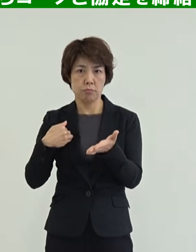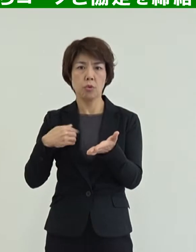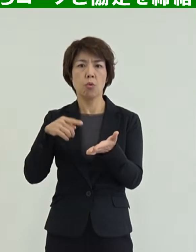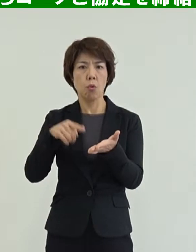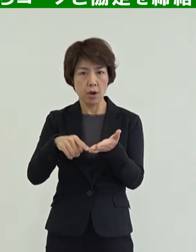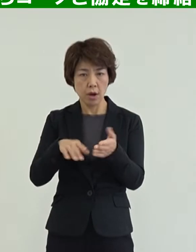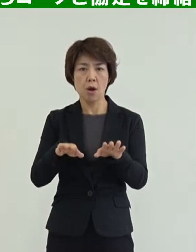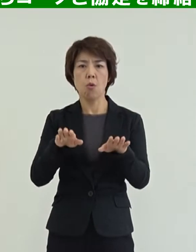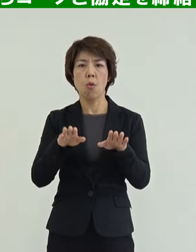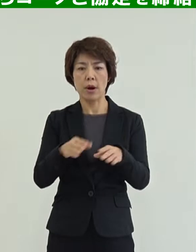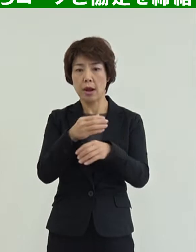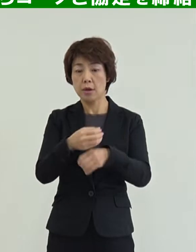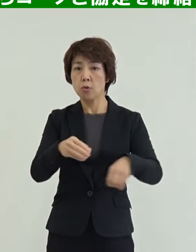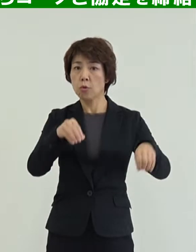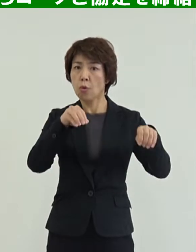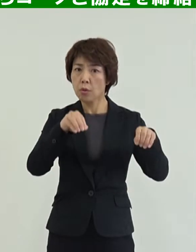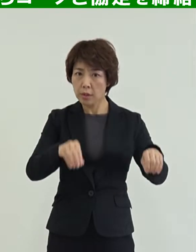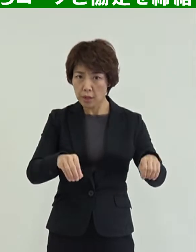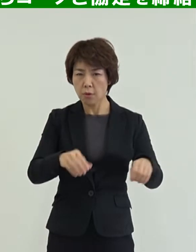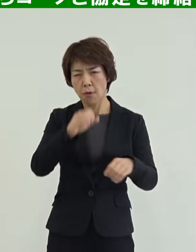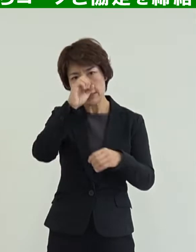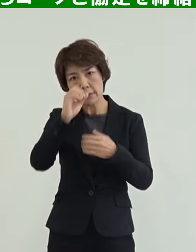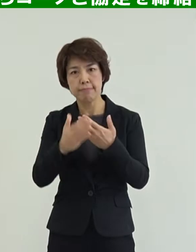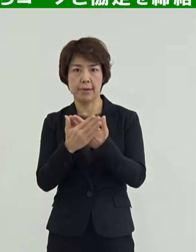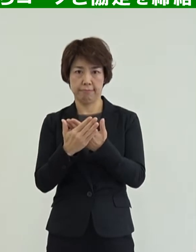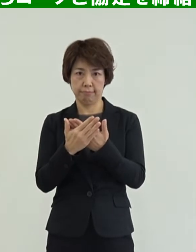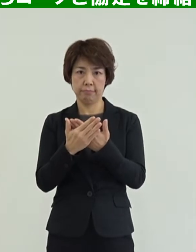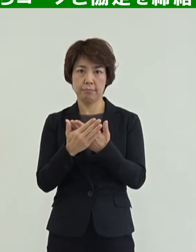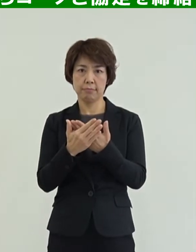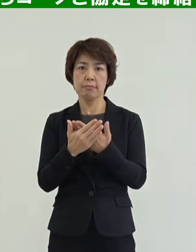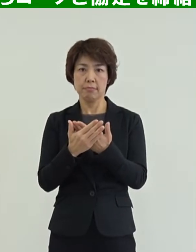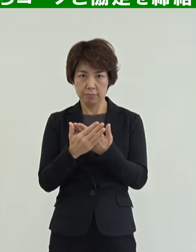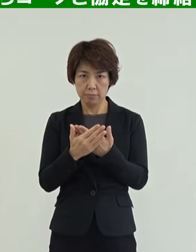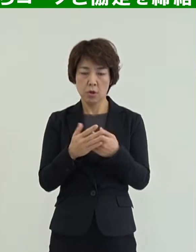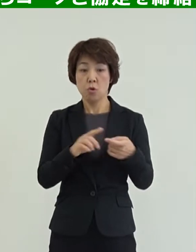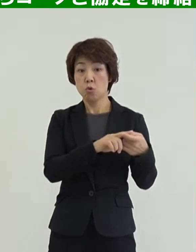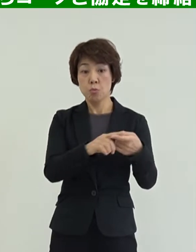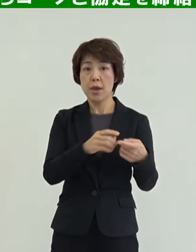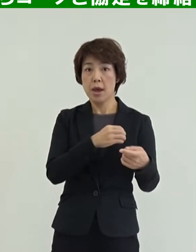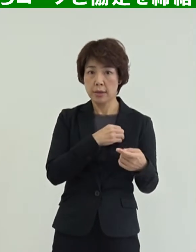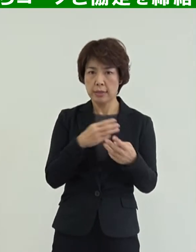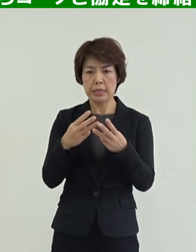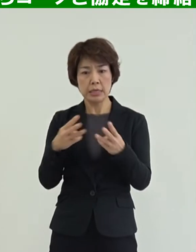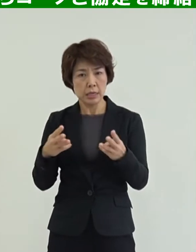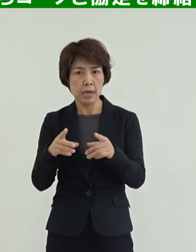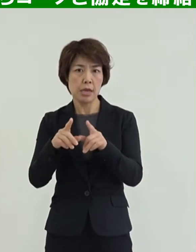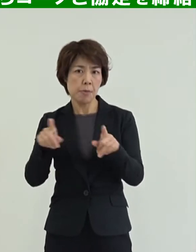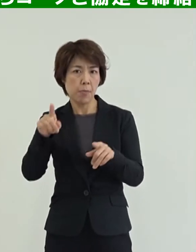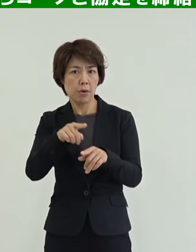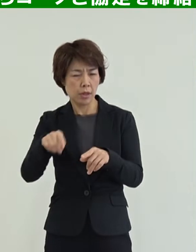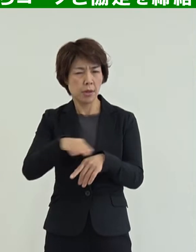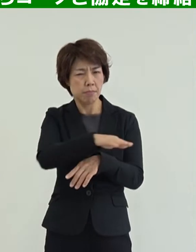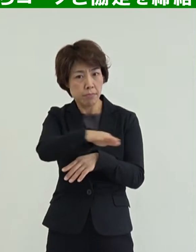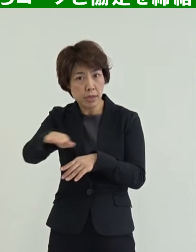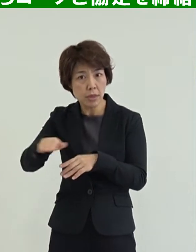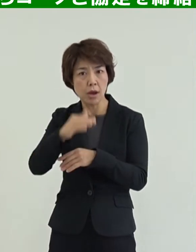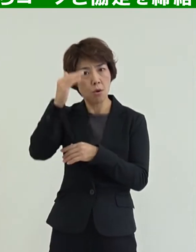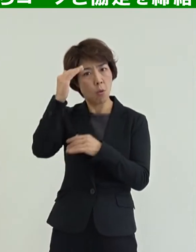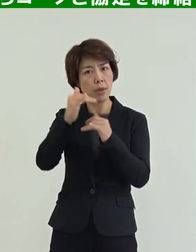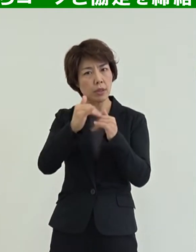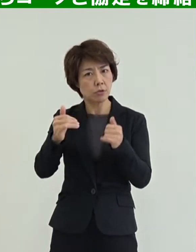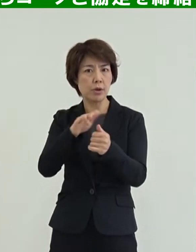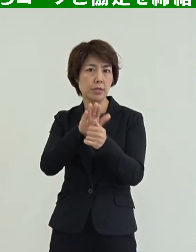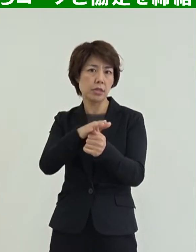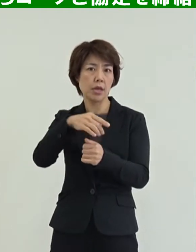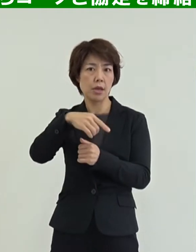協定の一つのまメリットとなっておりますエマのを組合の方もそうでない方も困っておられる方は2回刺されていこうと